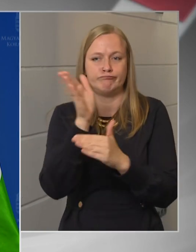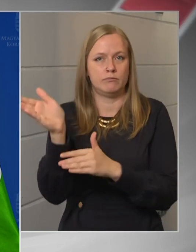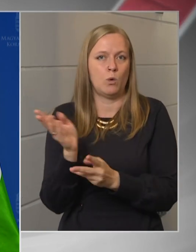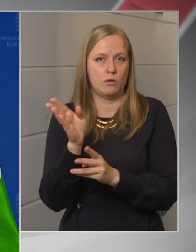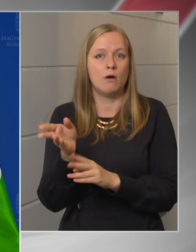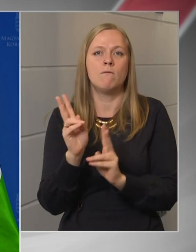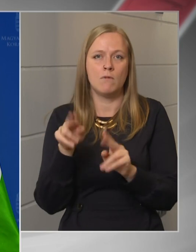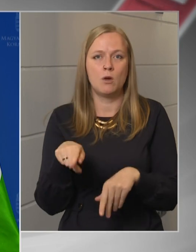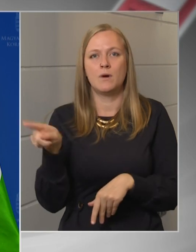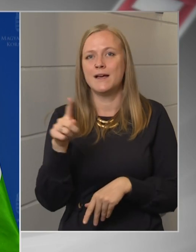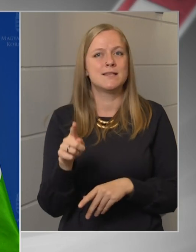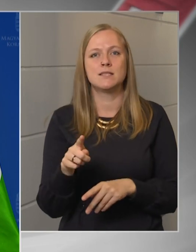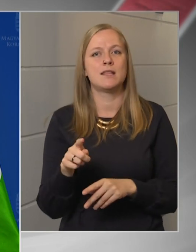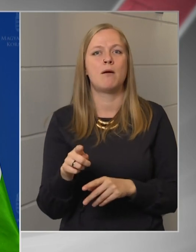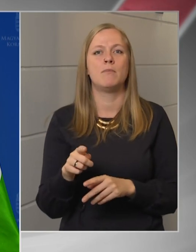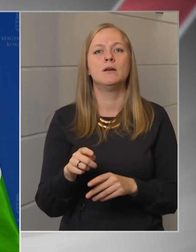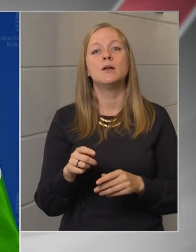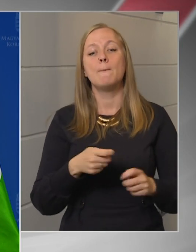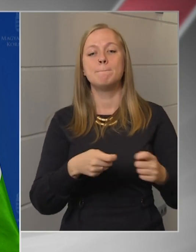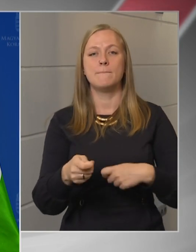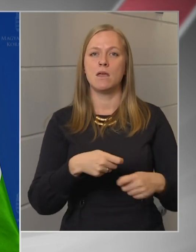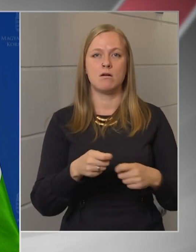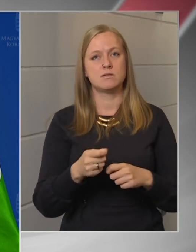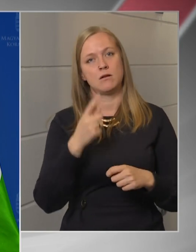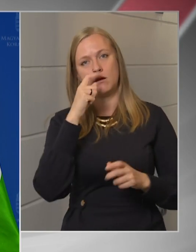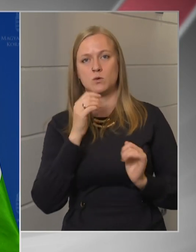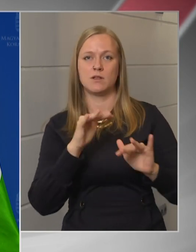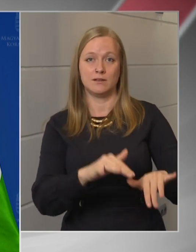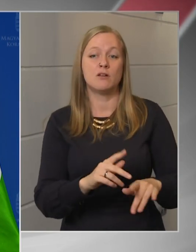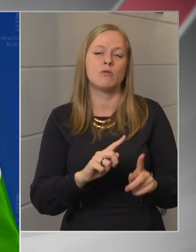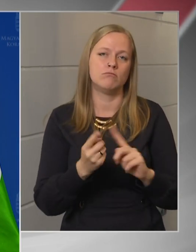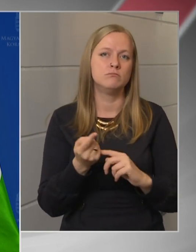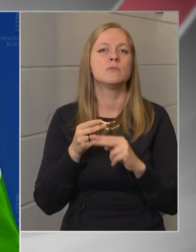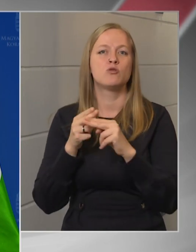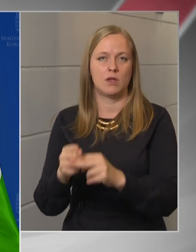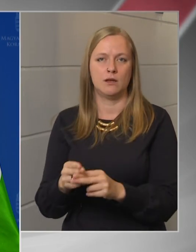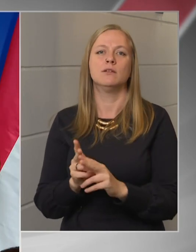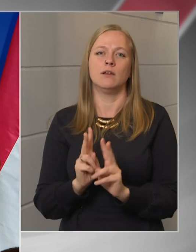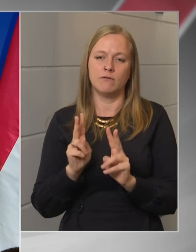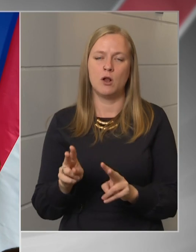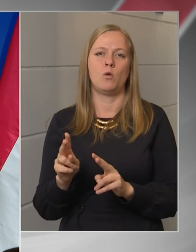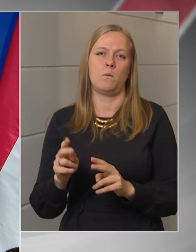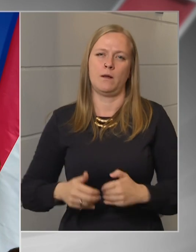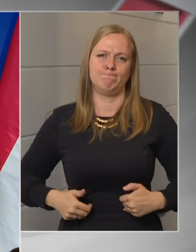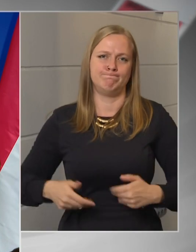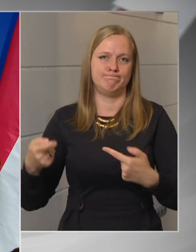valóban ezek nem szétverik a piacot, hanem esetleg azoknak segíti lennek, akik valóban létminimumon élnek.